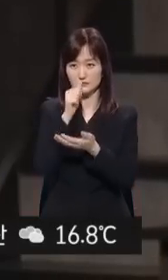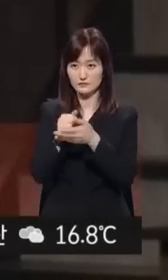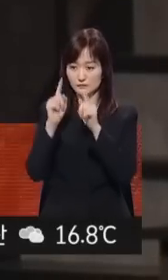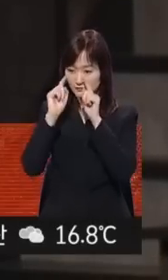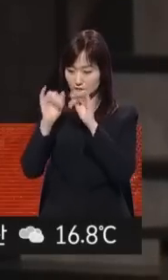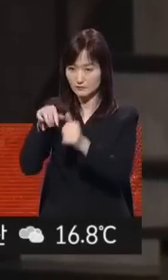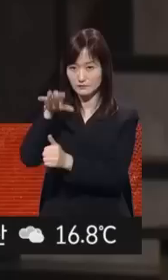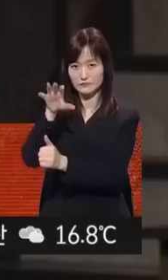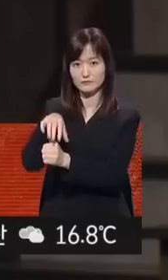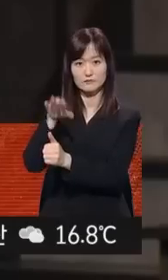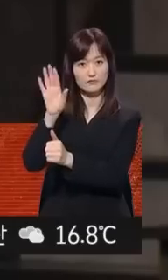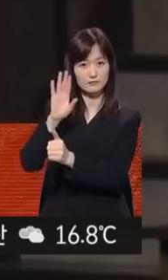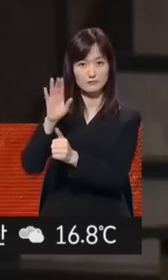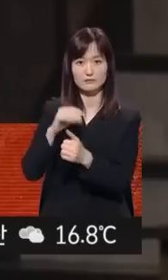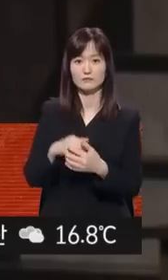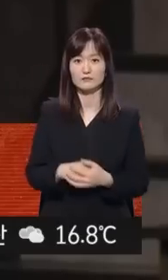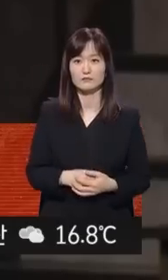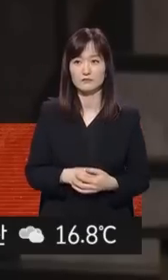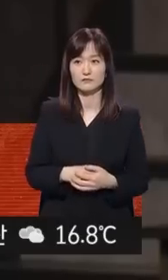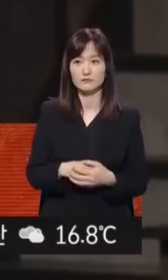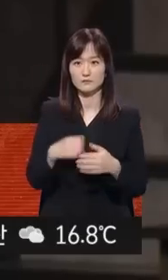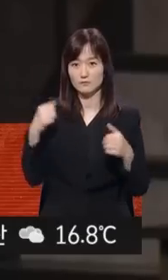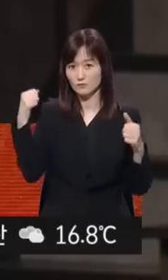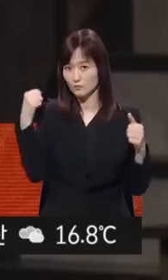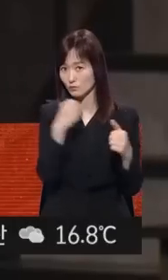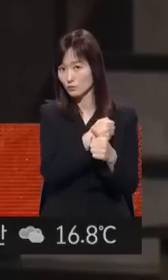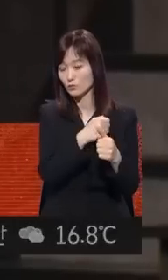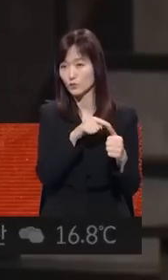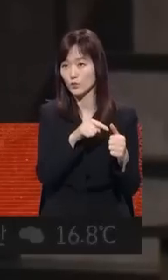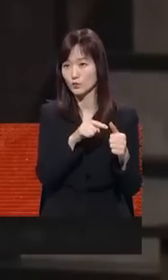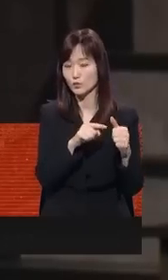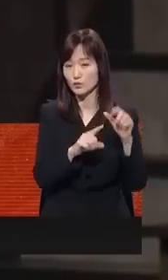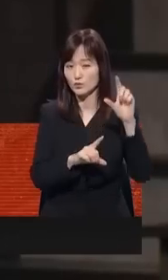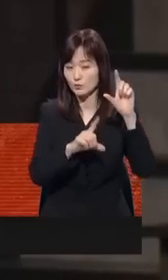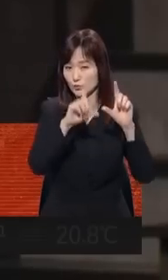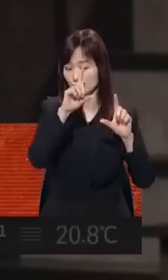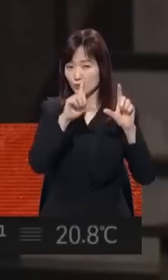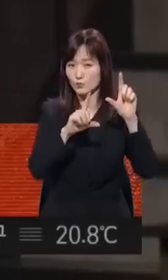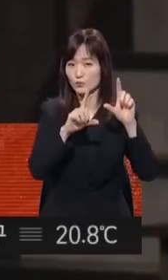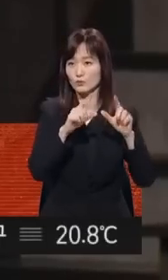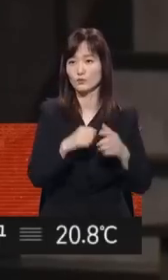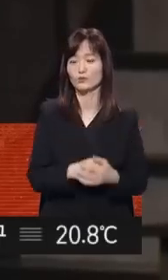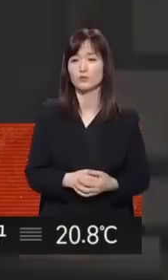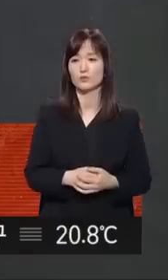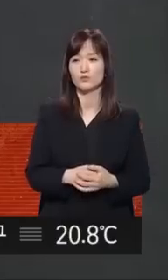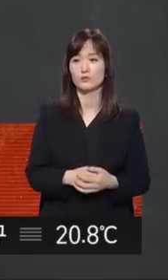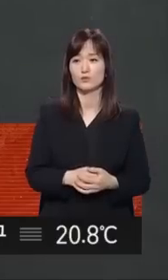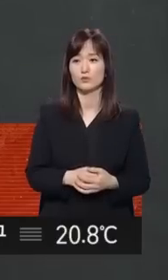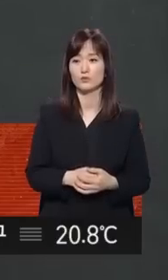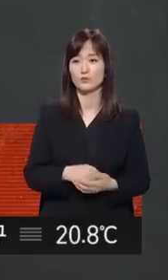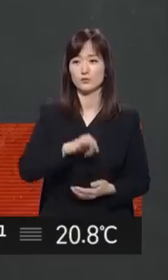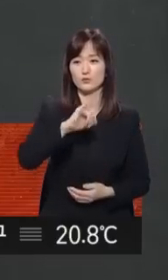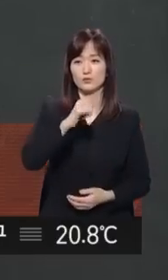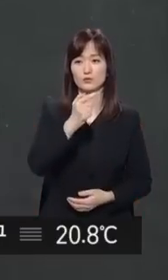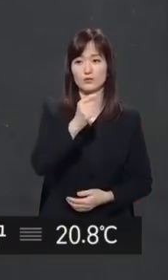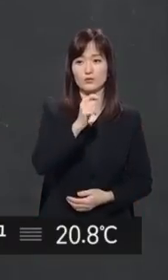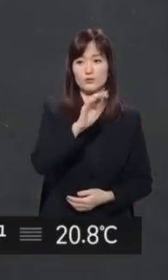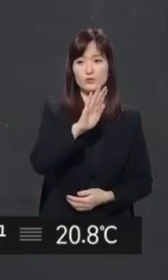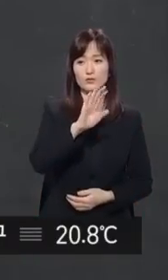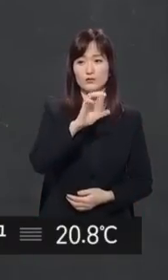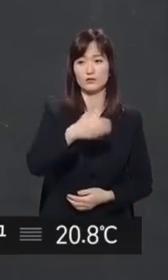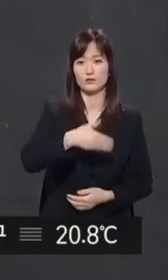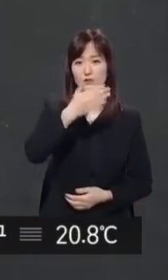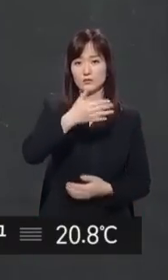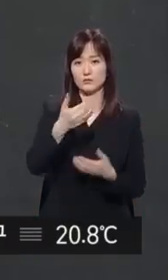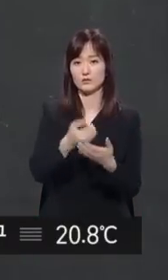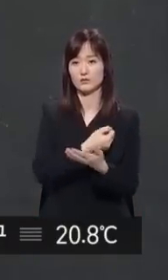구속도 안 그런 상황이었습니다 사실이 폭행하는게 기본적으로 어떤 장면들이 지금 이제 아마 우리 jtbc에서 입수를 했다라고 이야기를